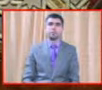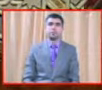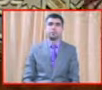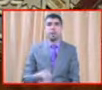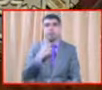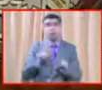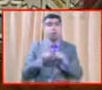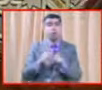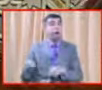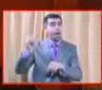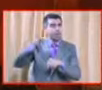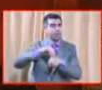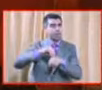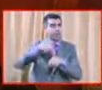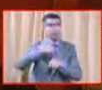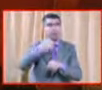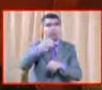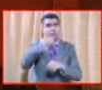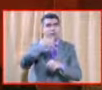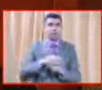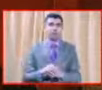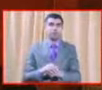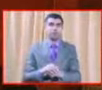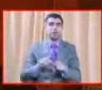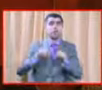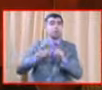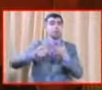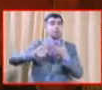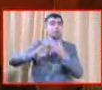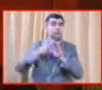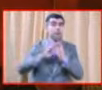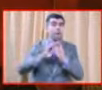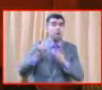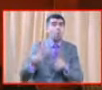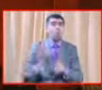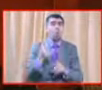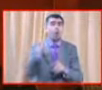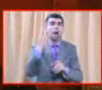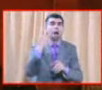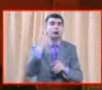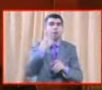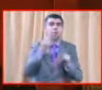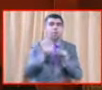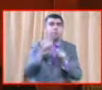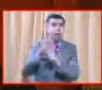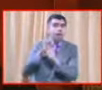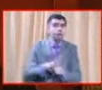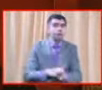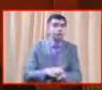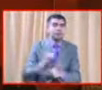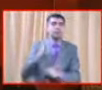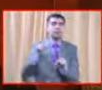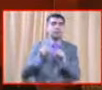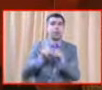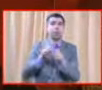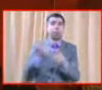مرة أخرى أقول لكم بأنه ليس هناك جمعية واحدة أقصيت دون اعتماد المعايير المعلن